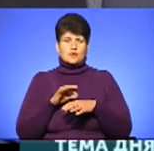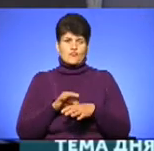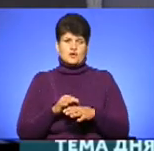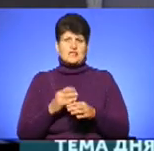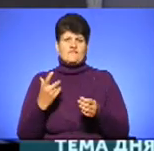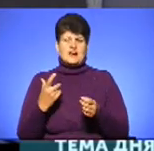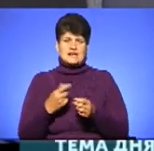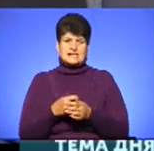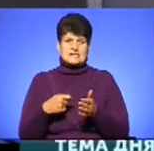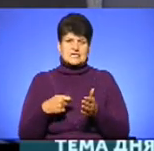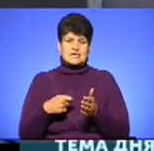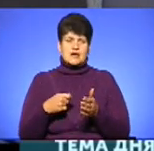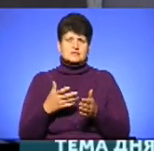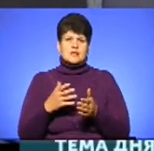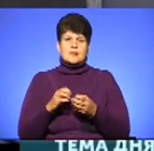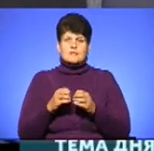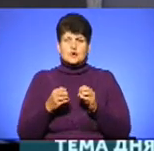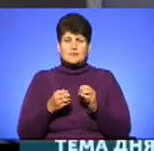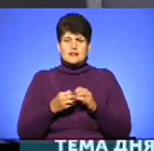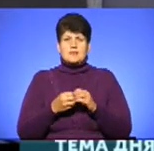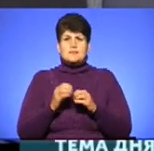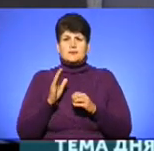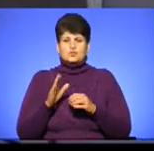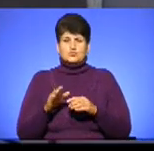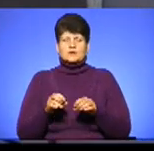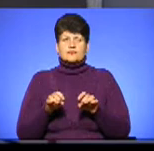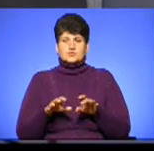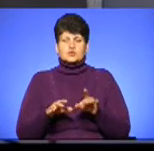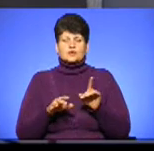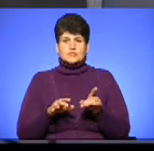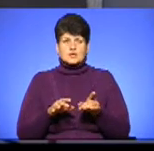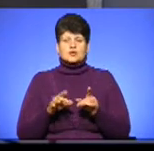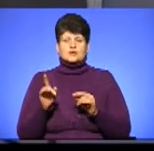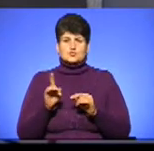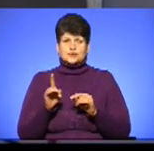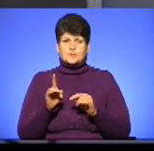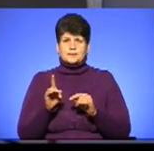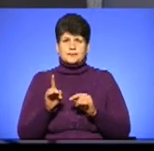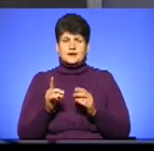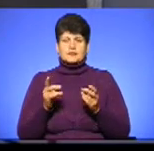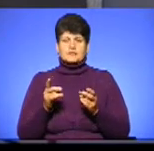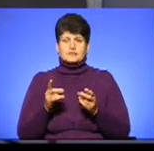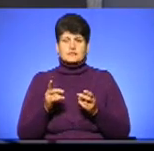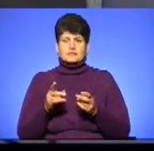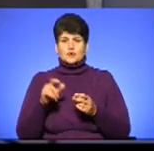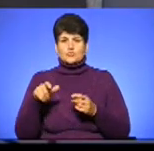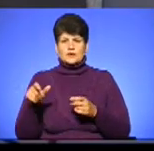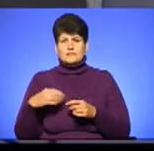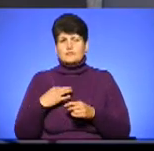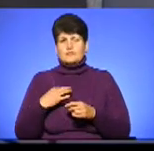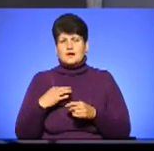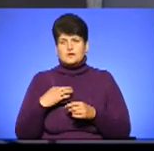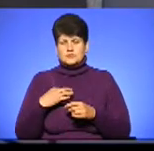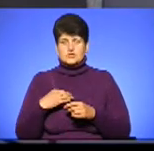вакцинації, але все-таки проблема бродячих собак не розв'язана, навіть якщо хоч би з тої причини взяти, що потерпілим байдуже, чи її покусала